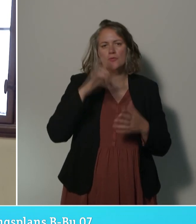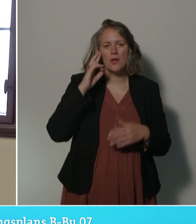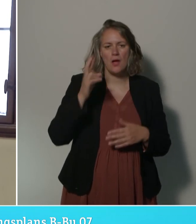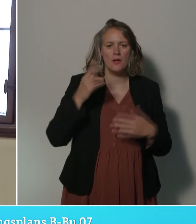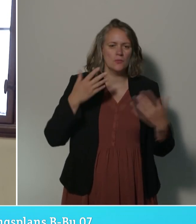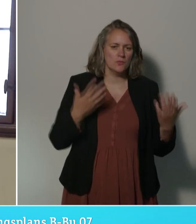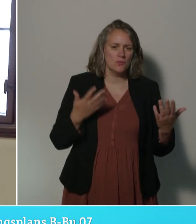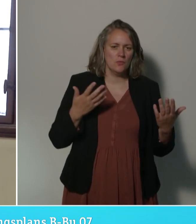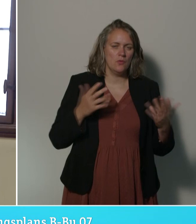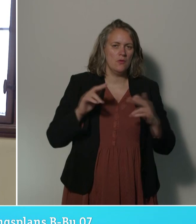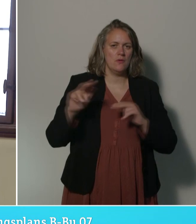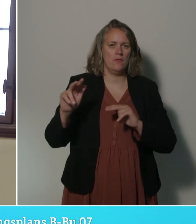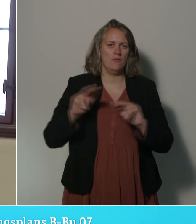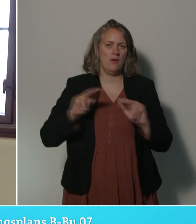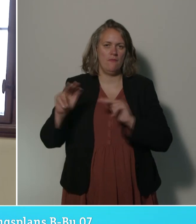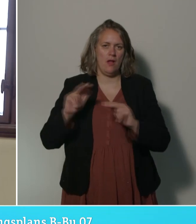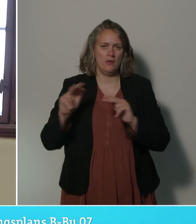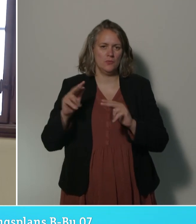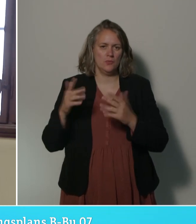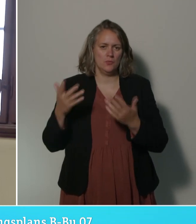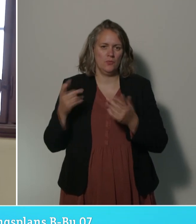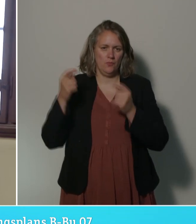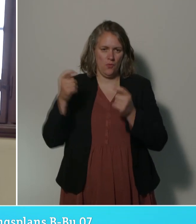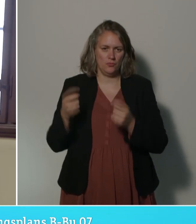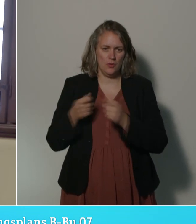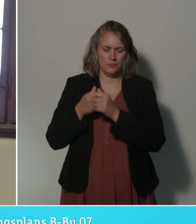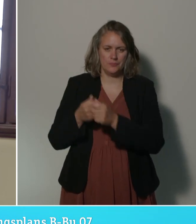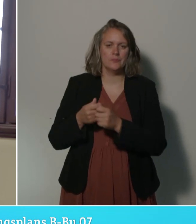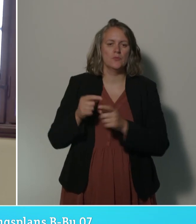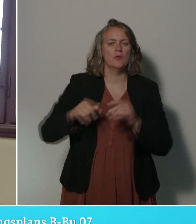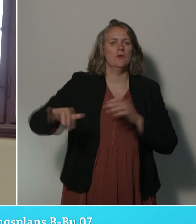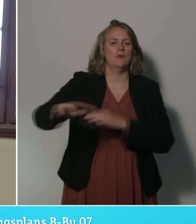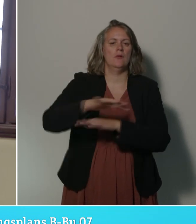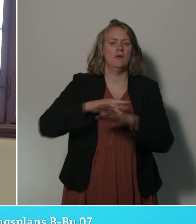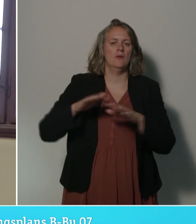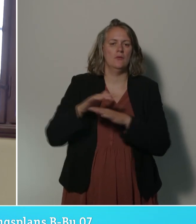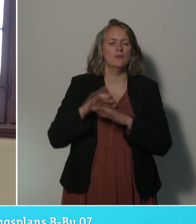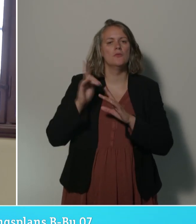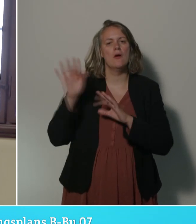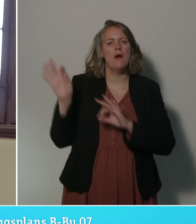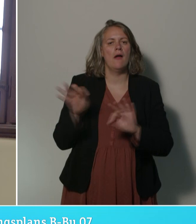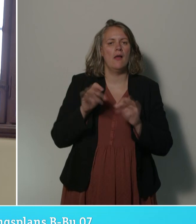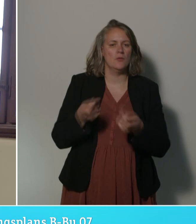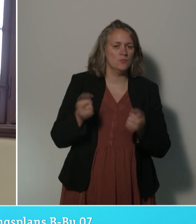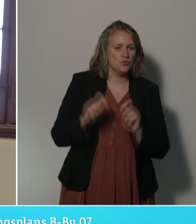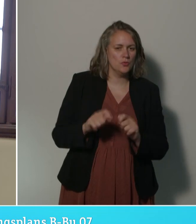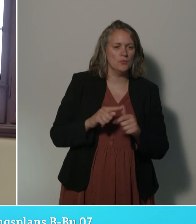dem Vorschlag der Verwaltung gefolgt, in diesem Areal einen Einleitungsbeschluss und